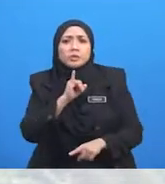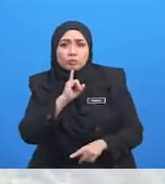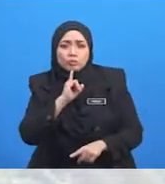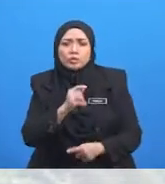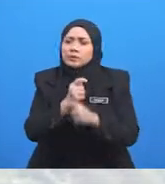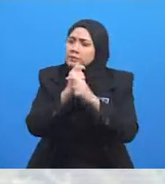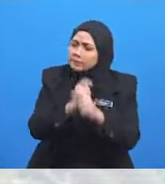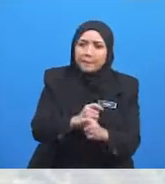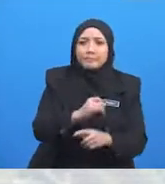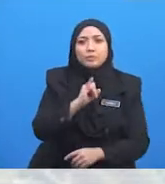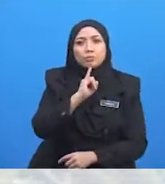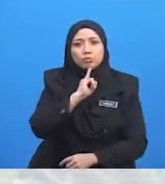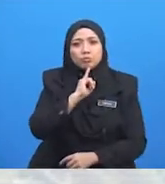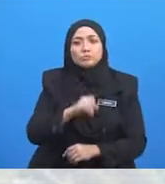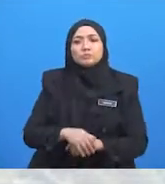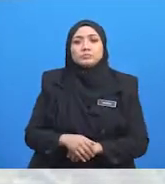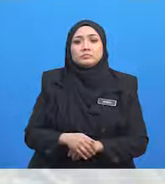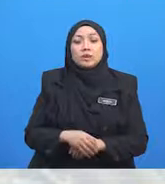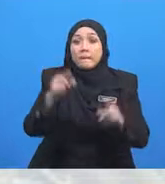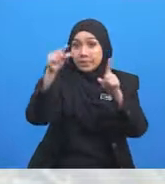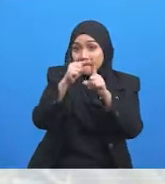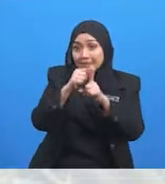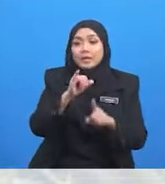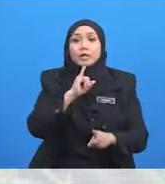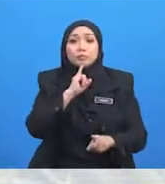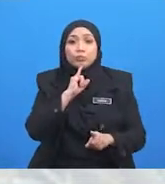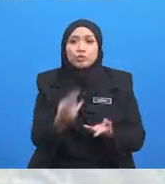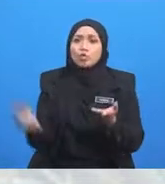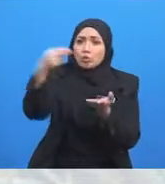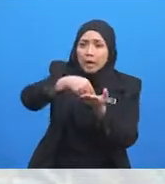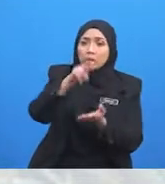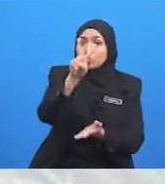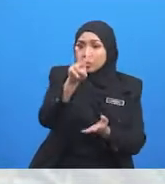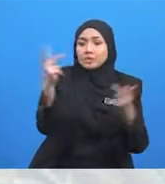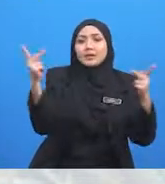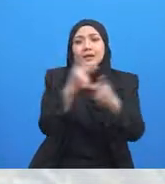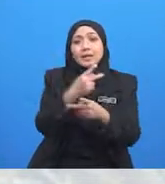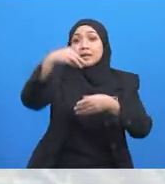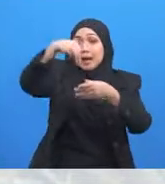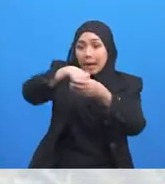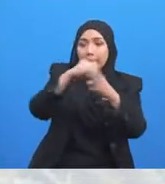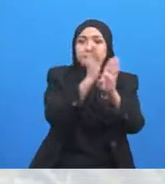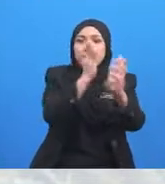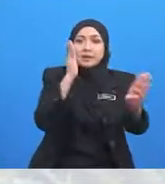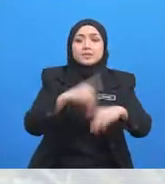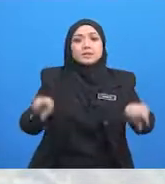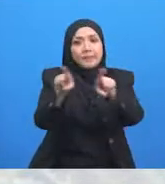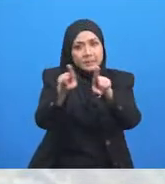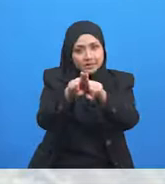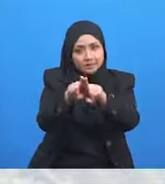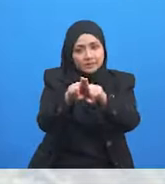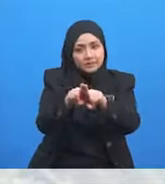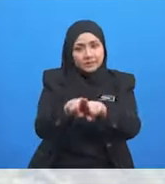ibu. Perkataan ibu diulang sebanyak 2 kali dalam baris yang sama.